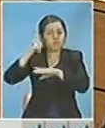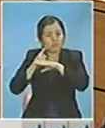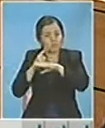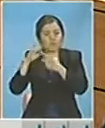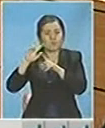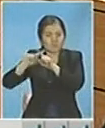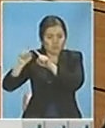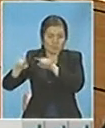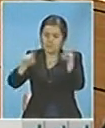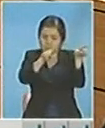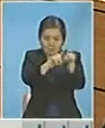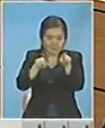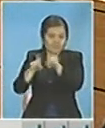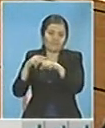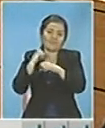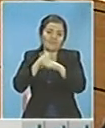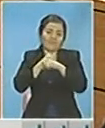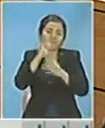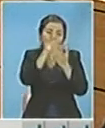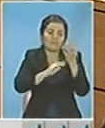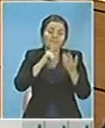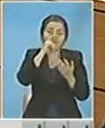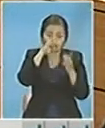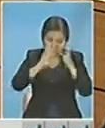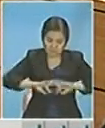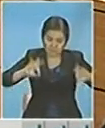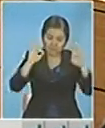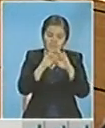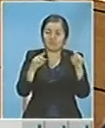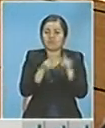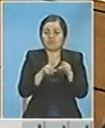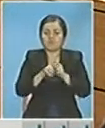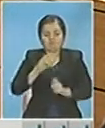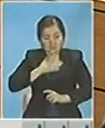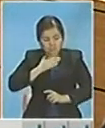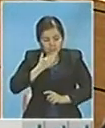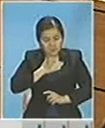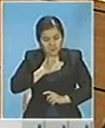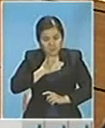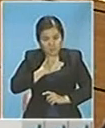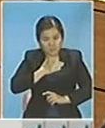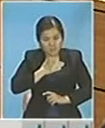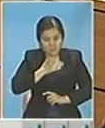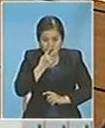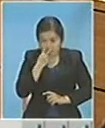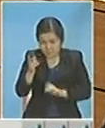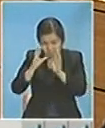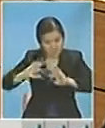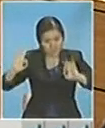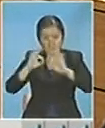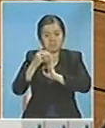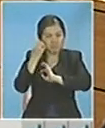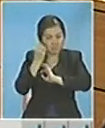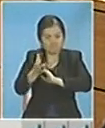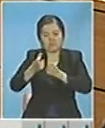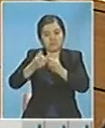รทุกองค์กรของประเทศไทยมีหนำซ้ำนี่สำหรับส่วนตัวผมให้น้ำหนักมากกว่าให้คะแนนมากกว่า